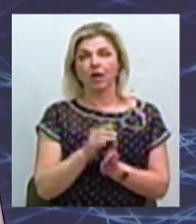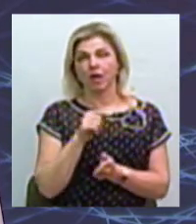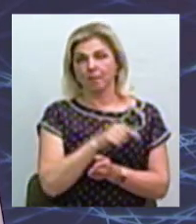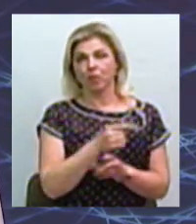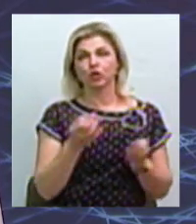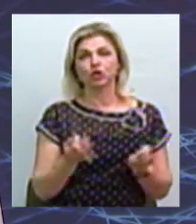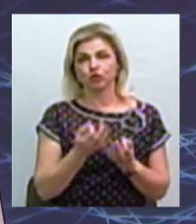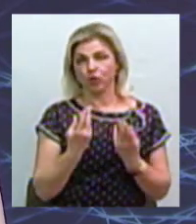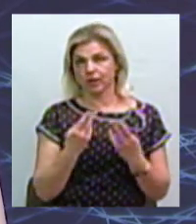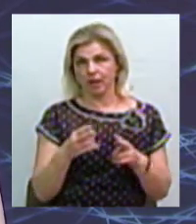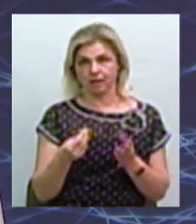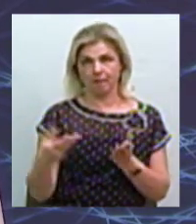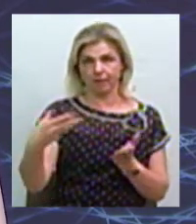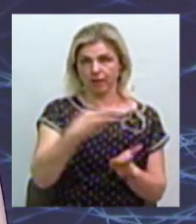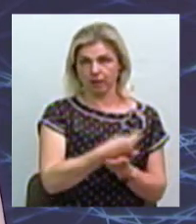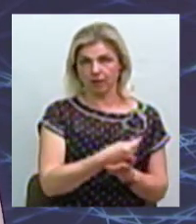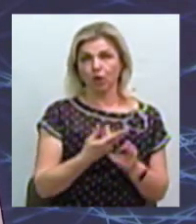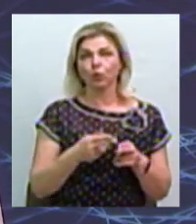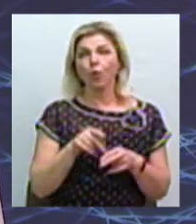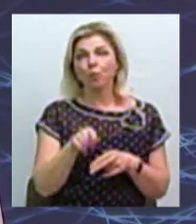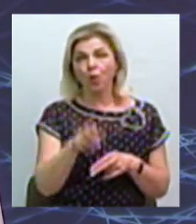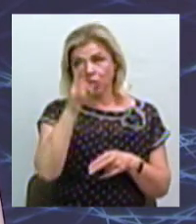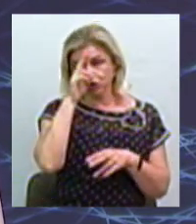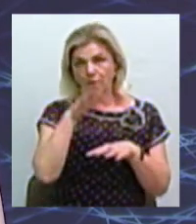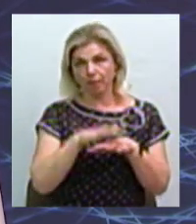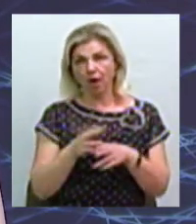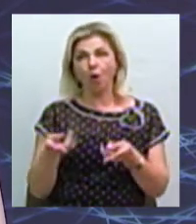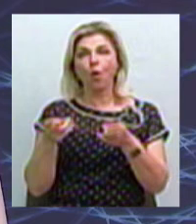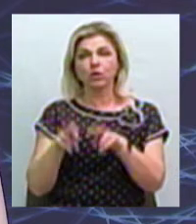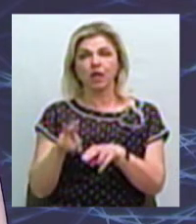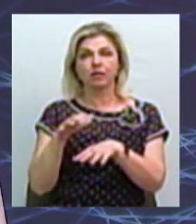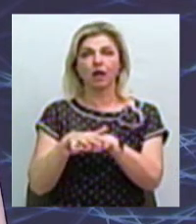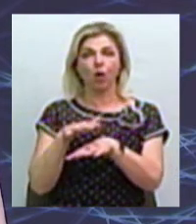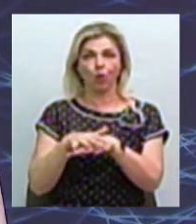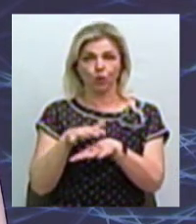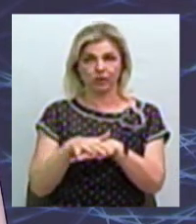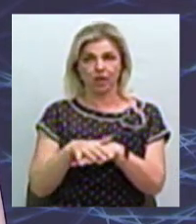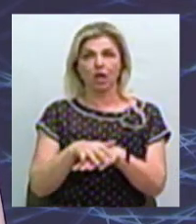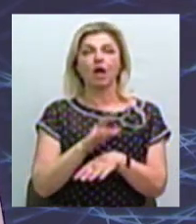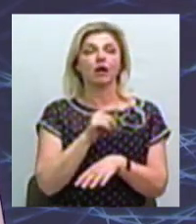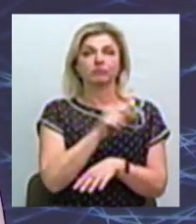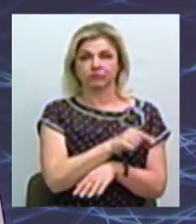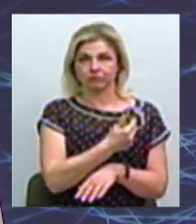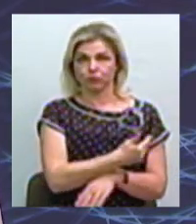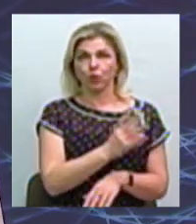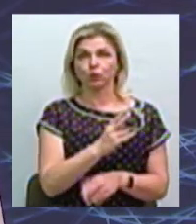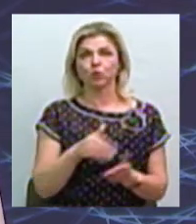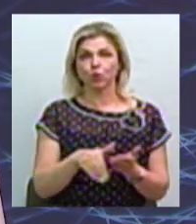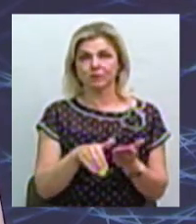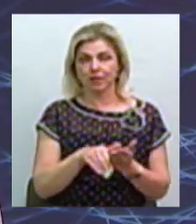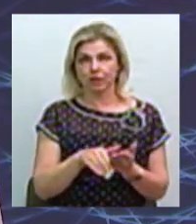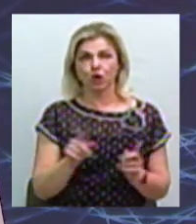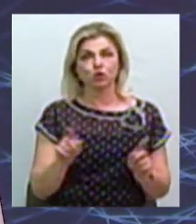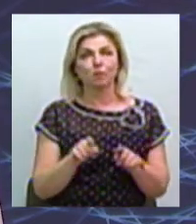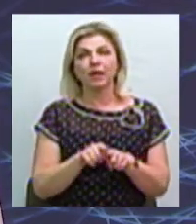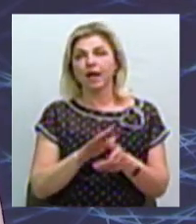нічого сплачувати. Тому Ощадбанк кошти лишає на рахунку отримувача субсидії. І щоб така ситуація не